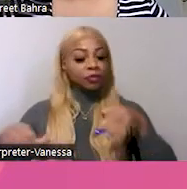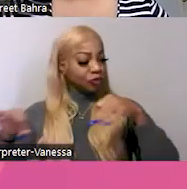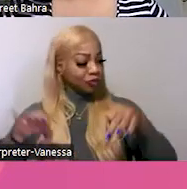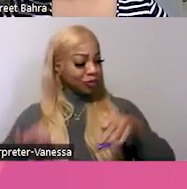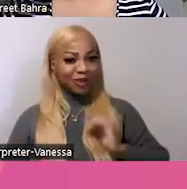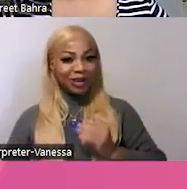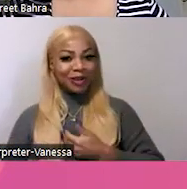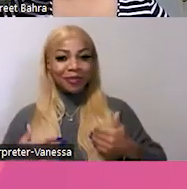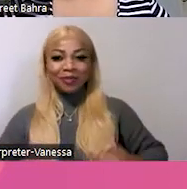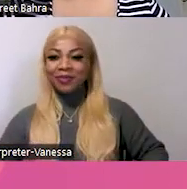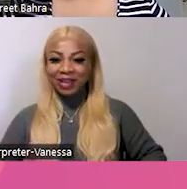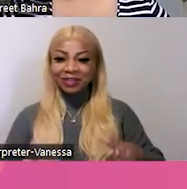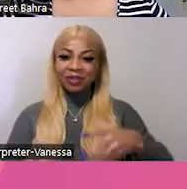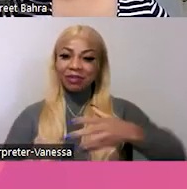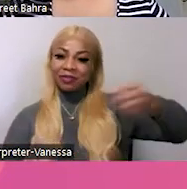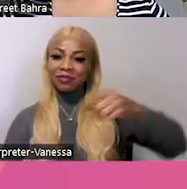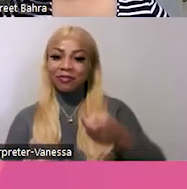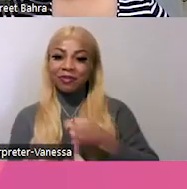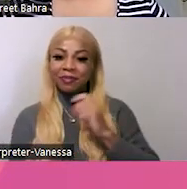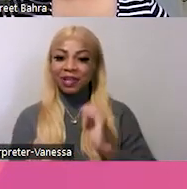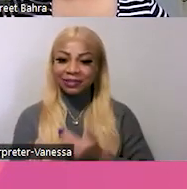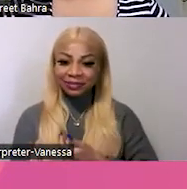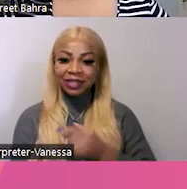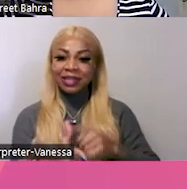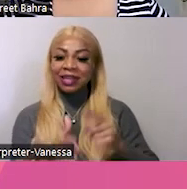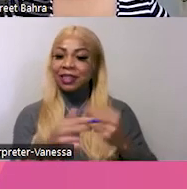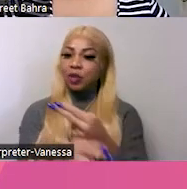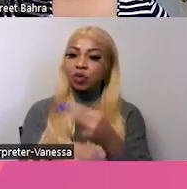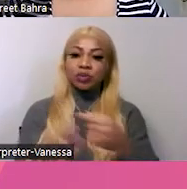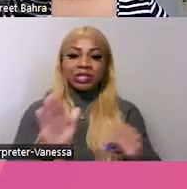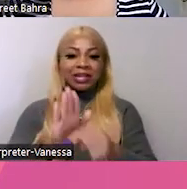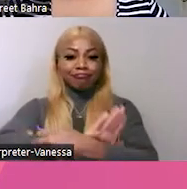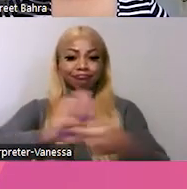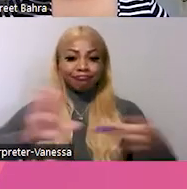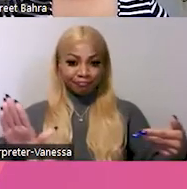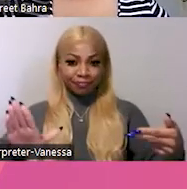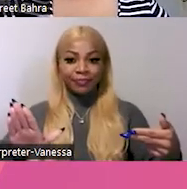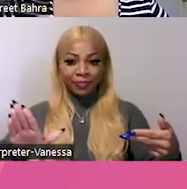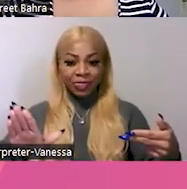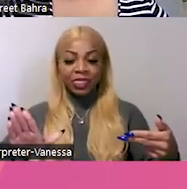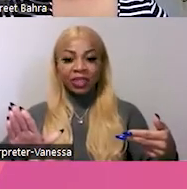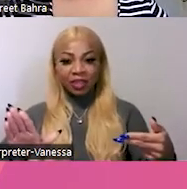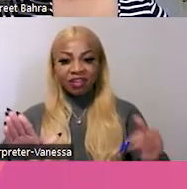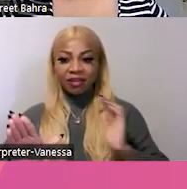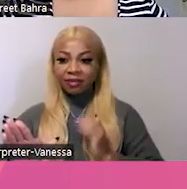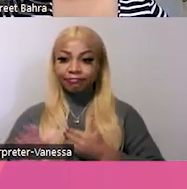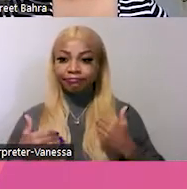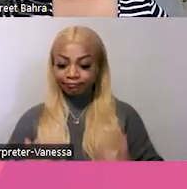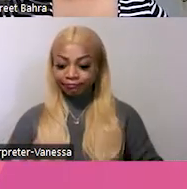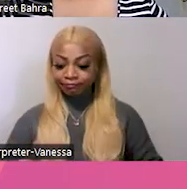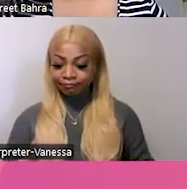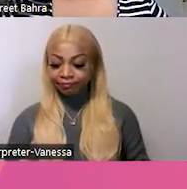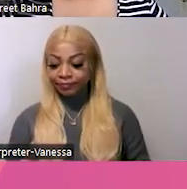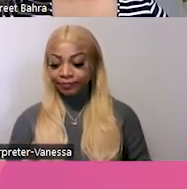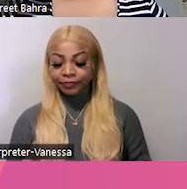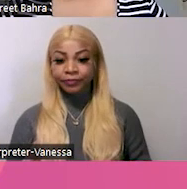reprendre un terme, de se réapproprier un terme qui décrit nos corps, qu'on nous a enlevé et qui est utilisé pour nous stigmatiser et pour établir des stéréotypes